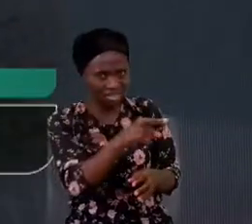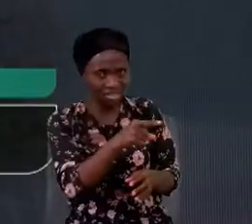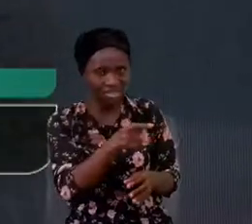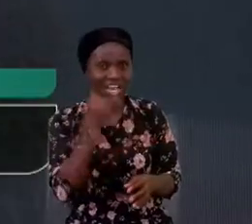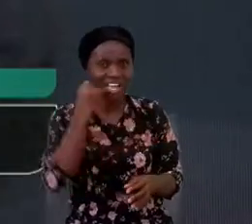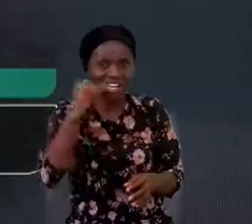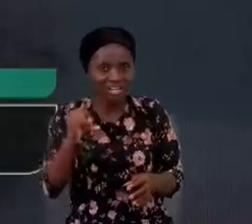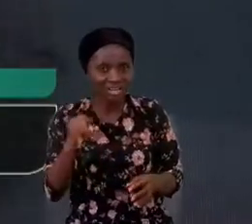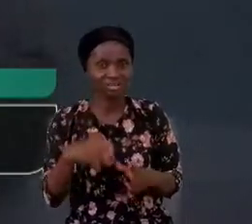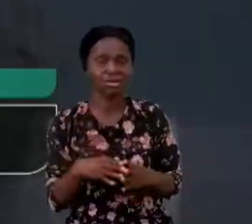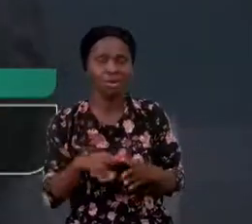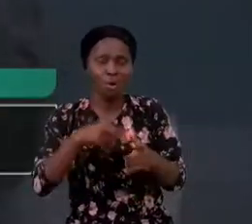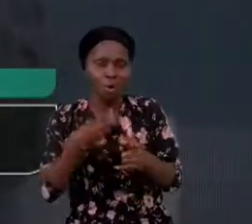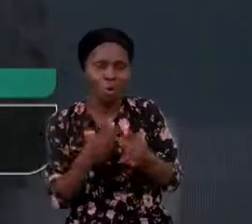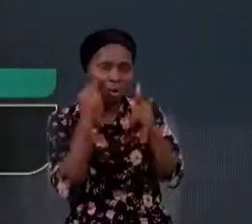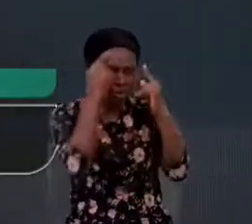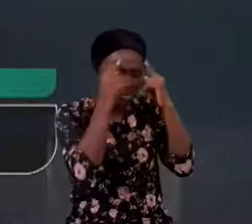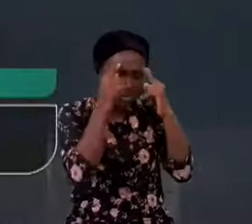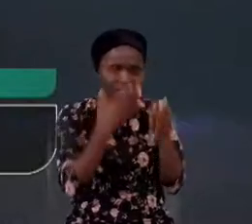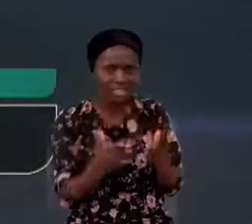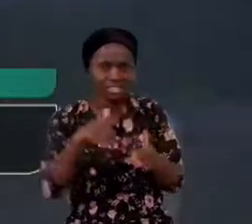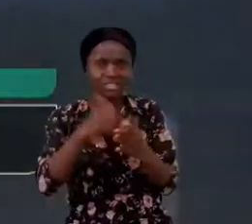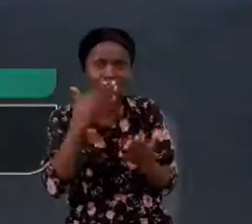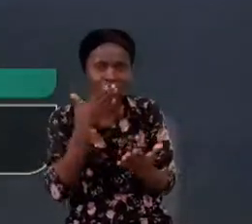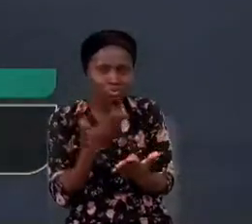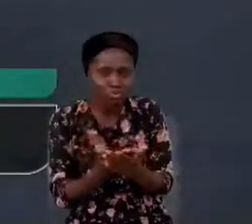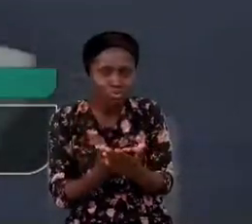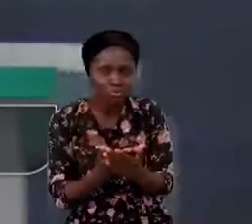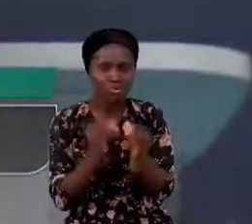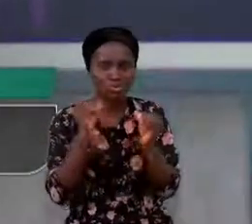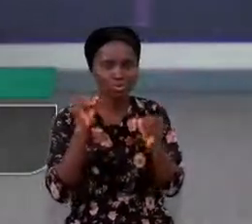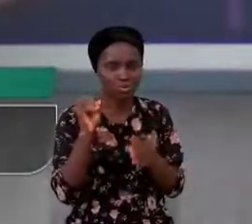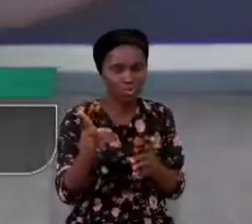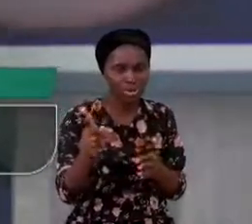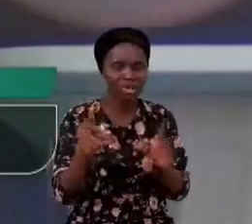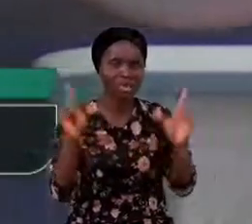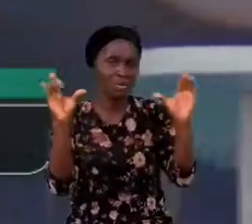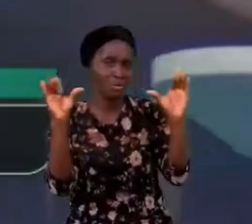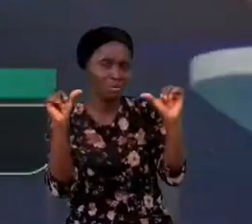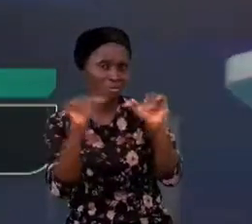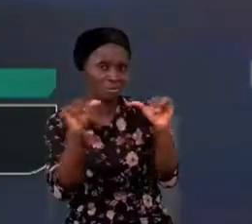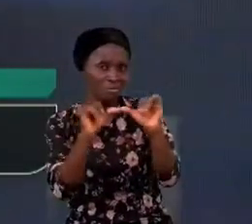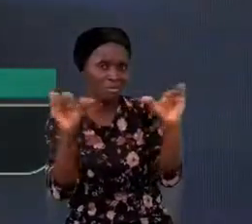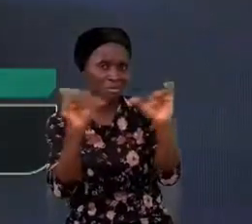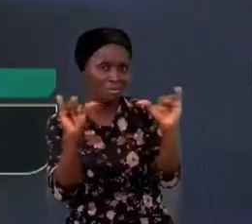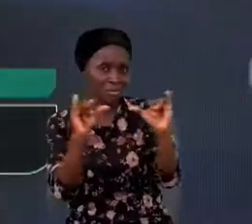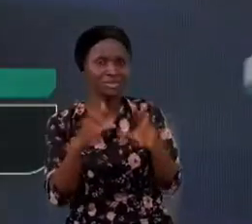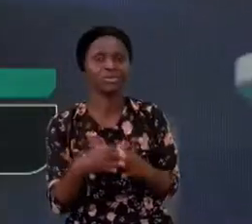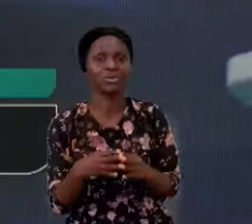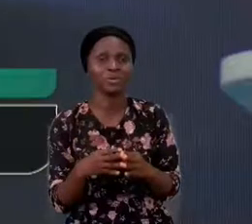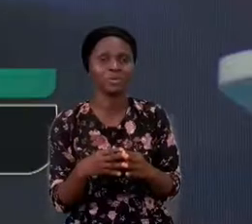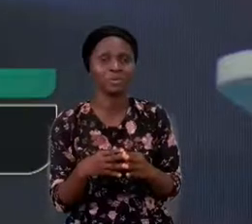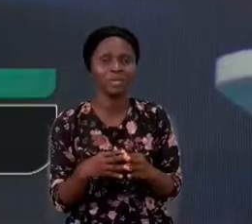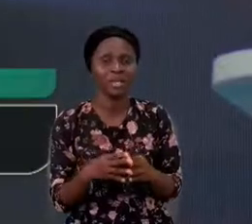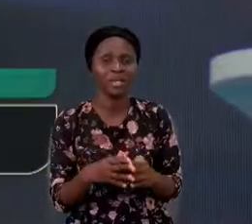son évaluation. Il est juste dans l'exaltation. Il est juste exemplaire dans tout ce qu'il